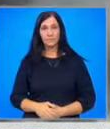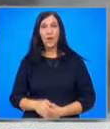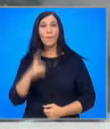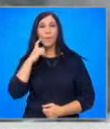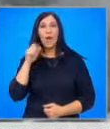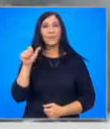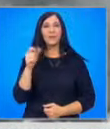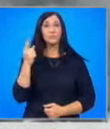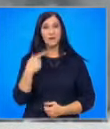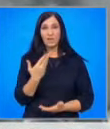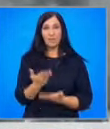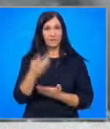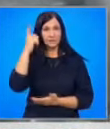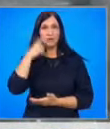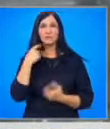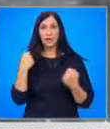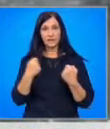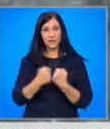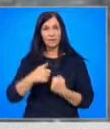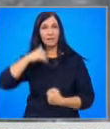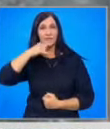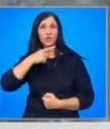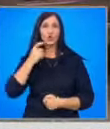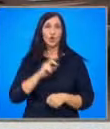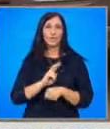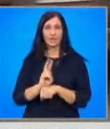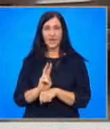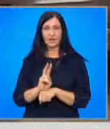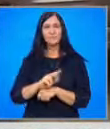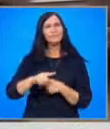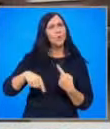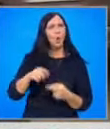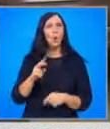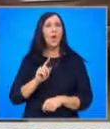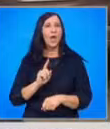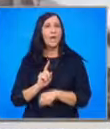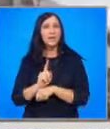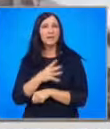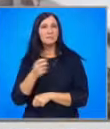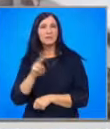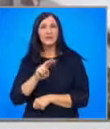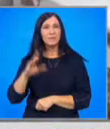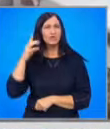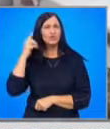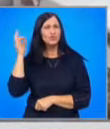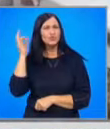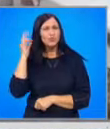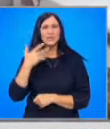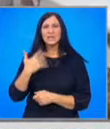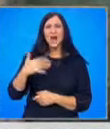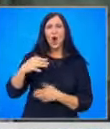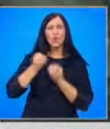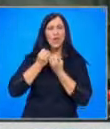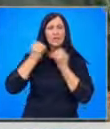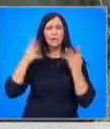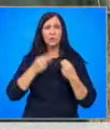Боян Атанасов първи подава сигнал за инцидента на телефон 112. Около 11 без 25 чух страхотен взрив и